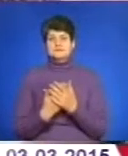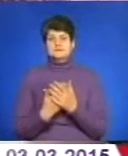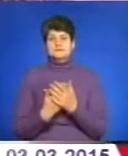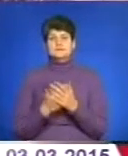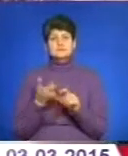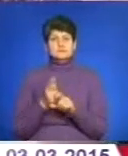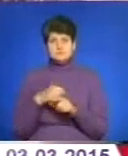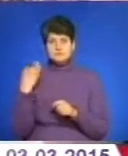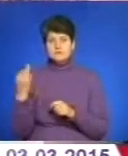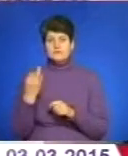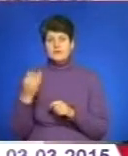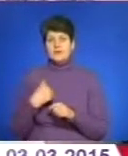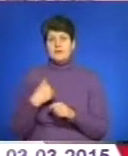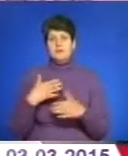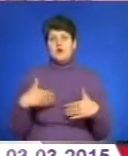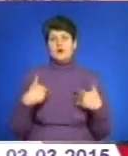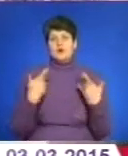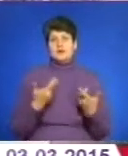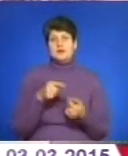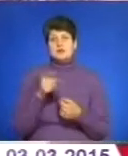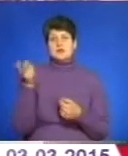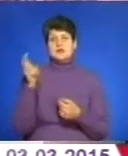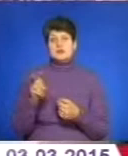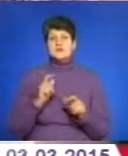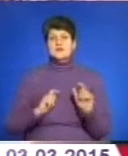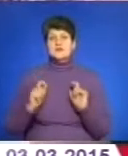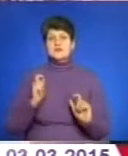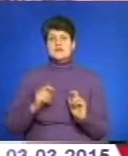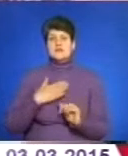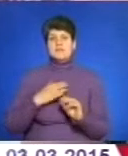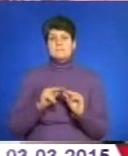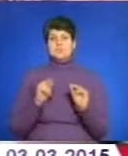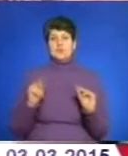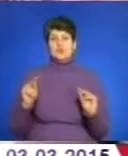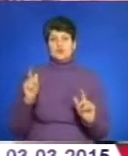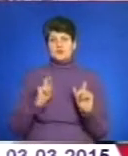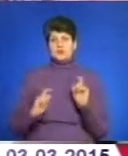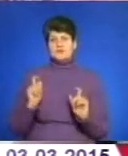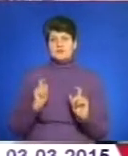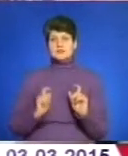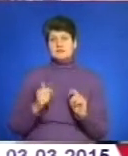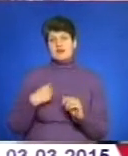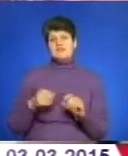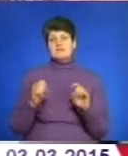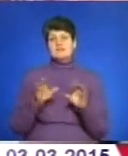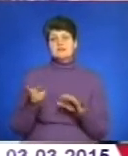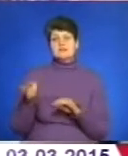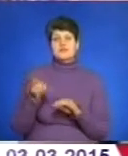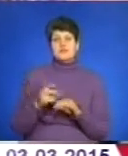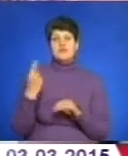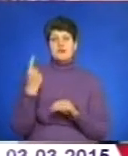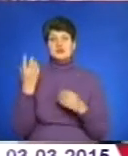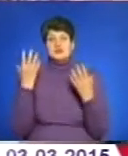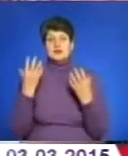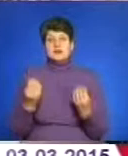Дуже цікаво. Нам порекомендували сюди прийти з університету нашого, з педагогічного університету. І ми вирішили завітати саме в перший